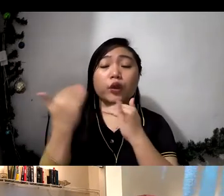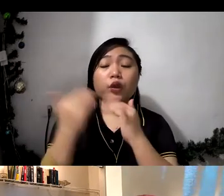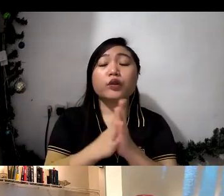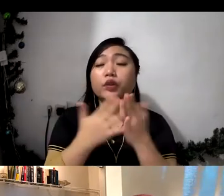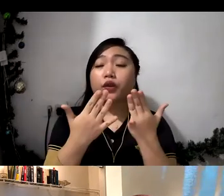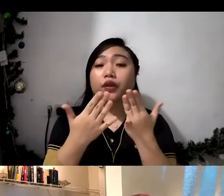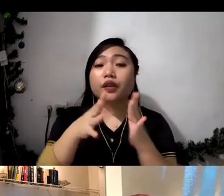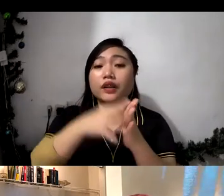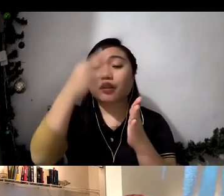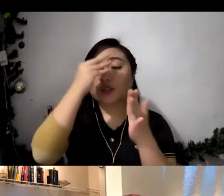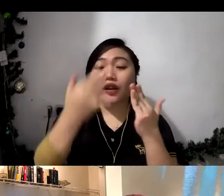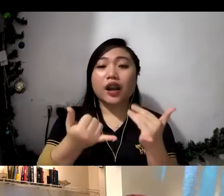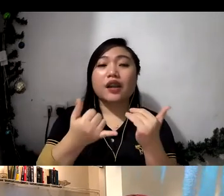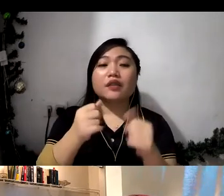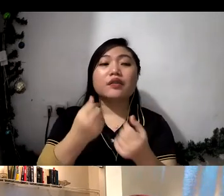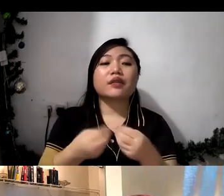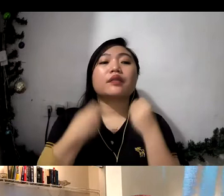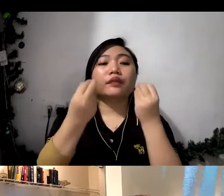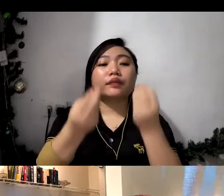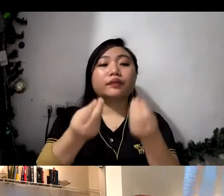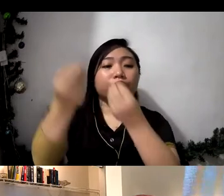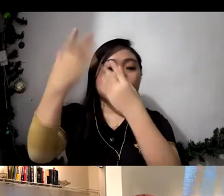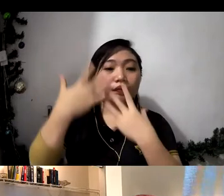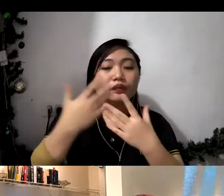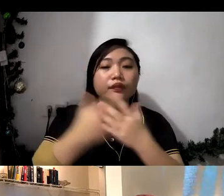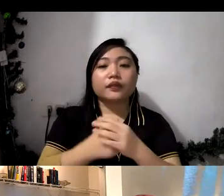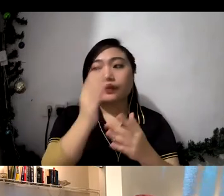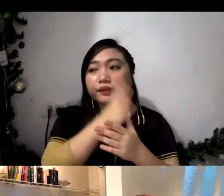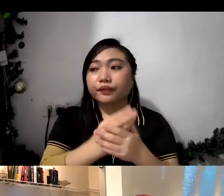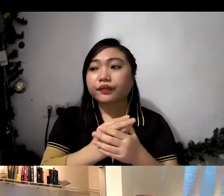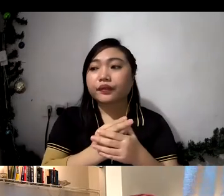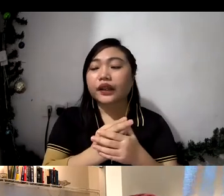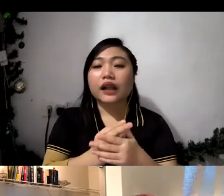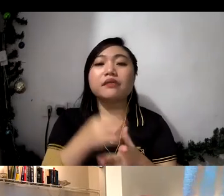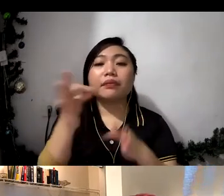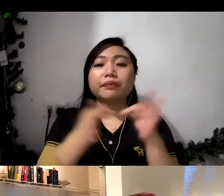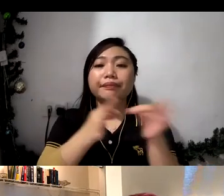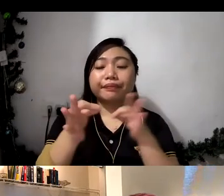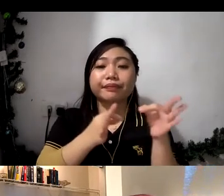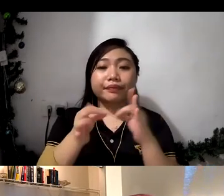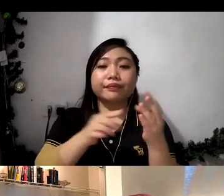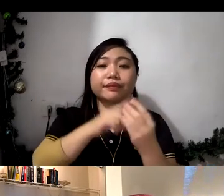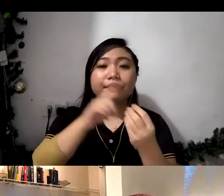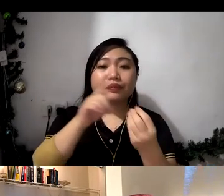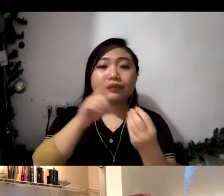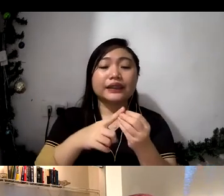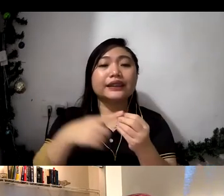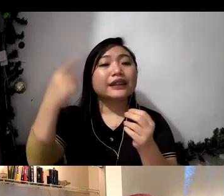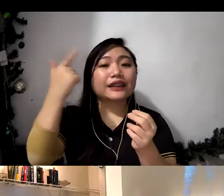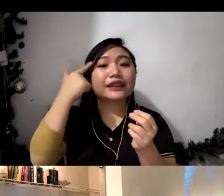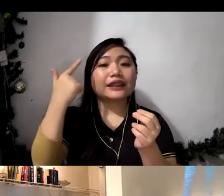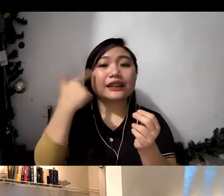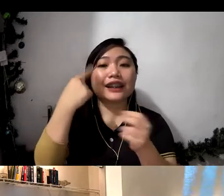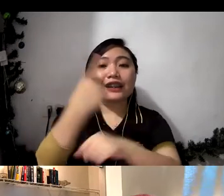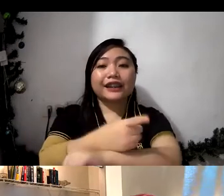providing information, no? And at the same time, may paliwanag din natin na yung gender and development, no? Let it be